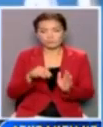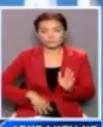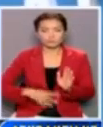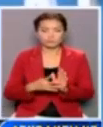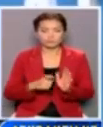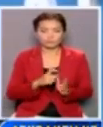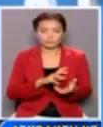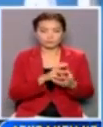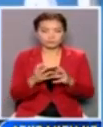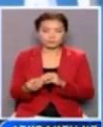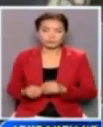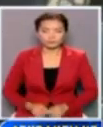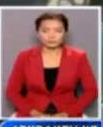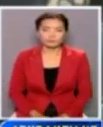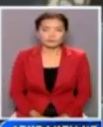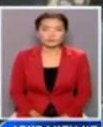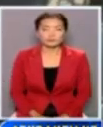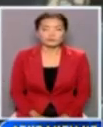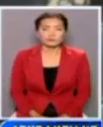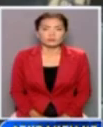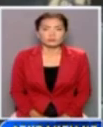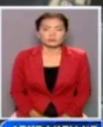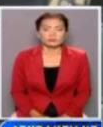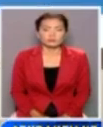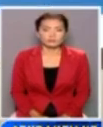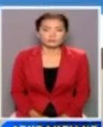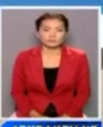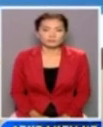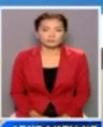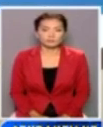7900 человек. Назерке Асхатқызы, Нұрислам Ғұмар, Жарылғаш Шалғасов, телеканал Атырау.